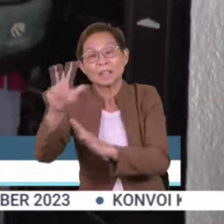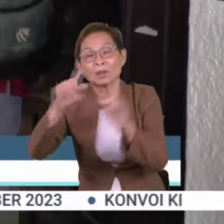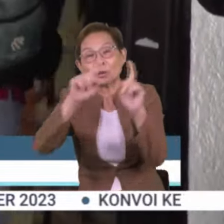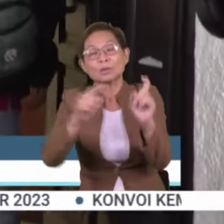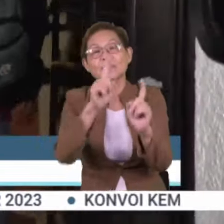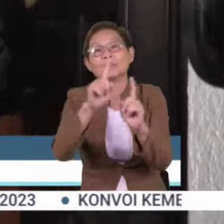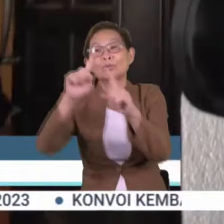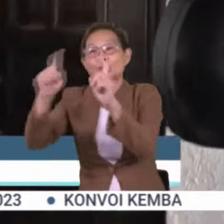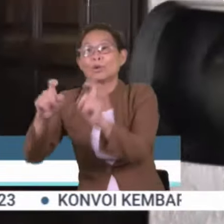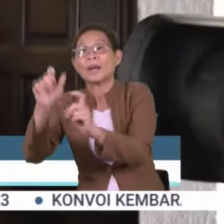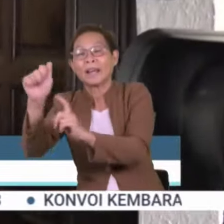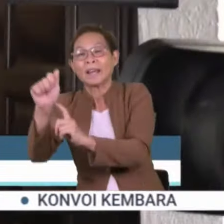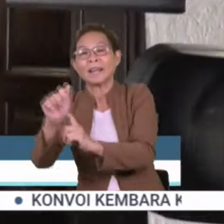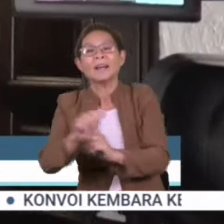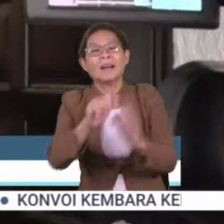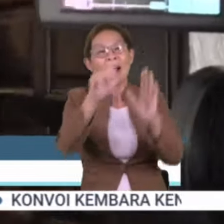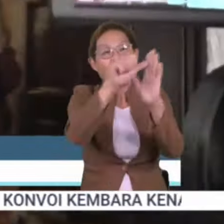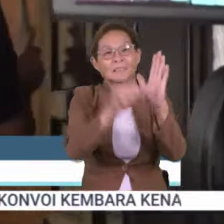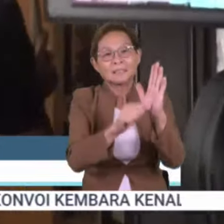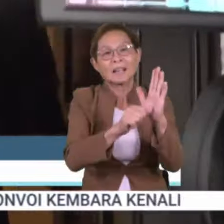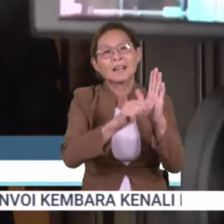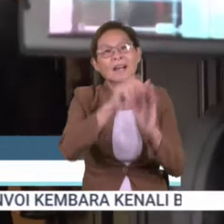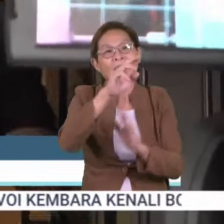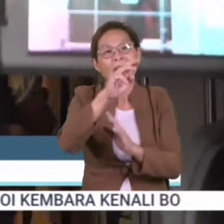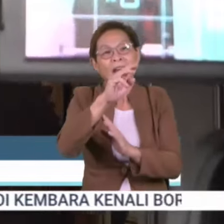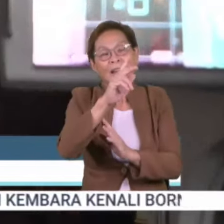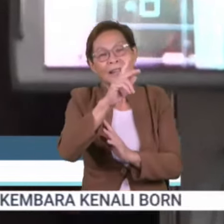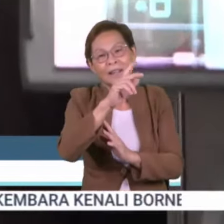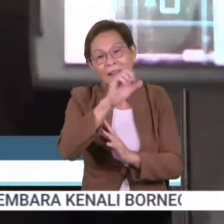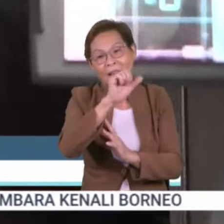233-1-A Akta Komunikasi dan Multimedia